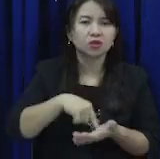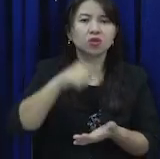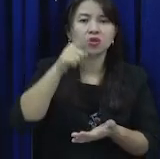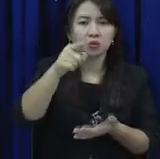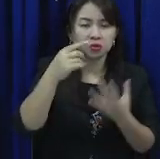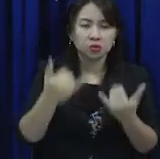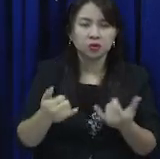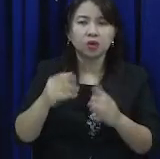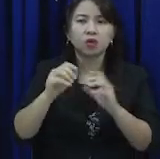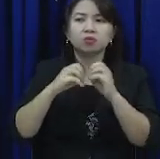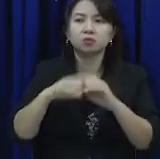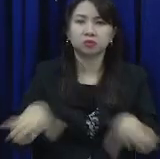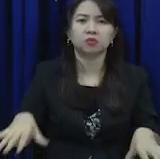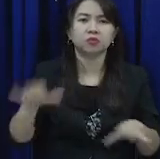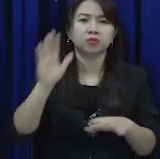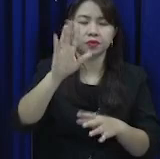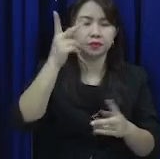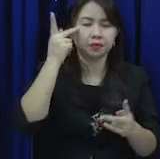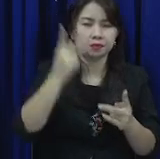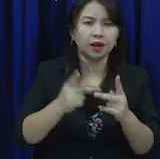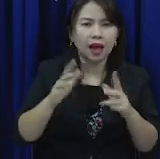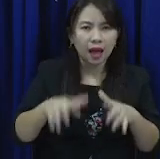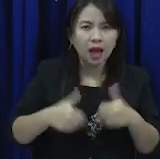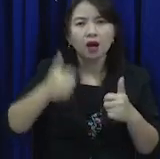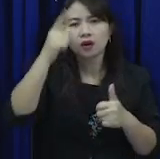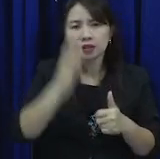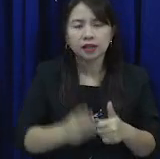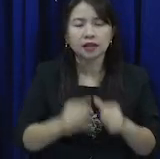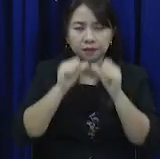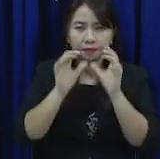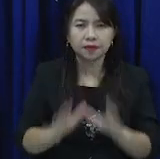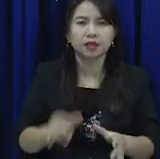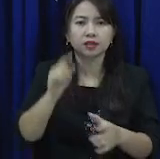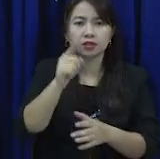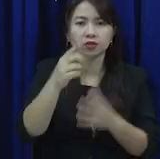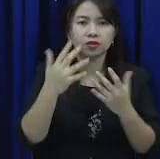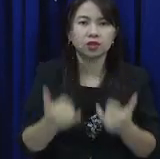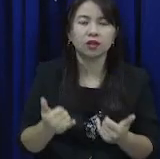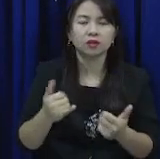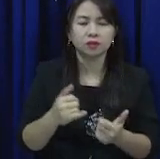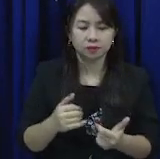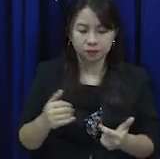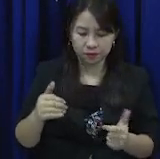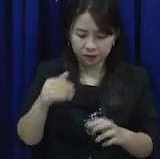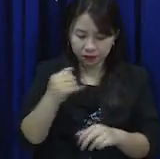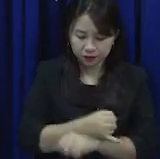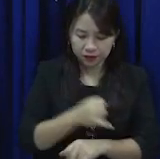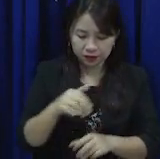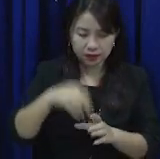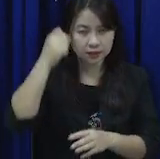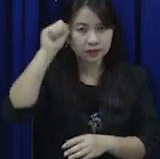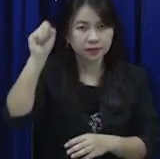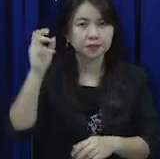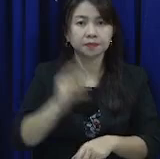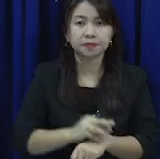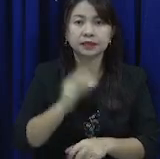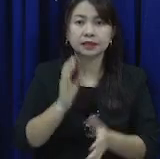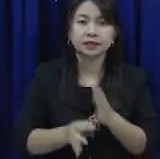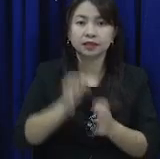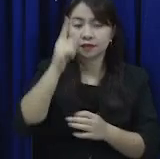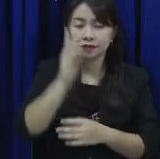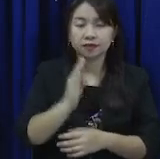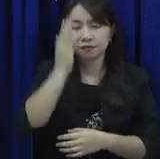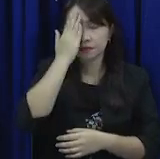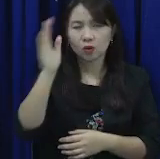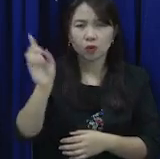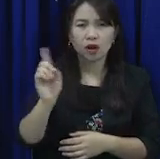e tama How will God bless you with something that you will use to invest in his Ministry Kung Alam ng Diyos na wala ka na sa